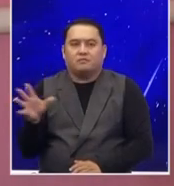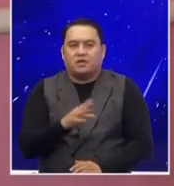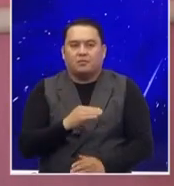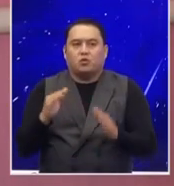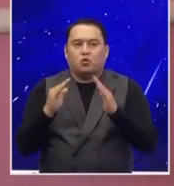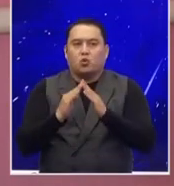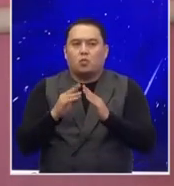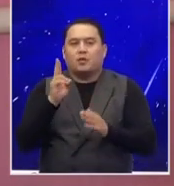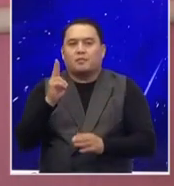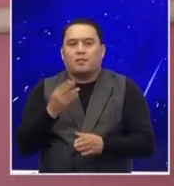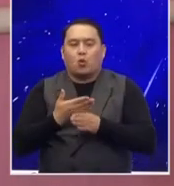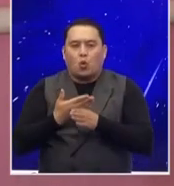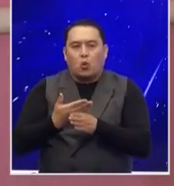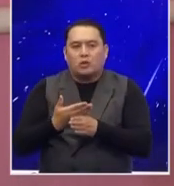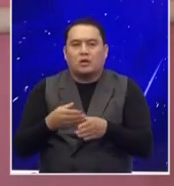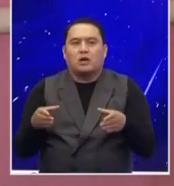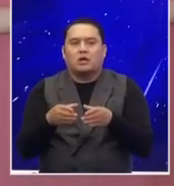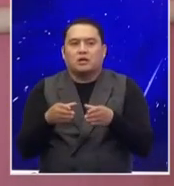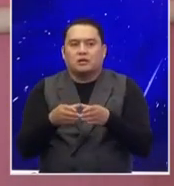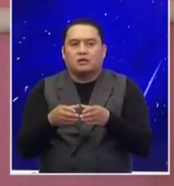мне помог, «Харекет».